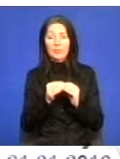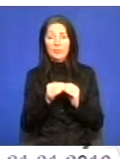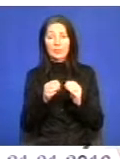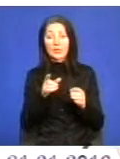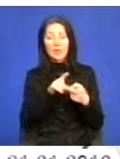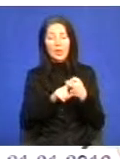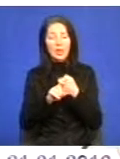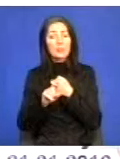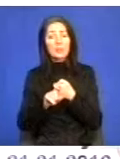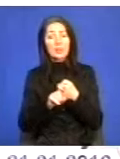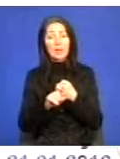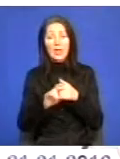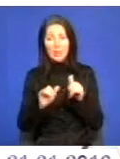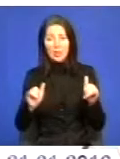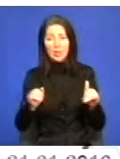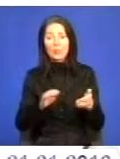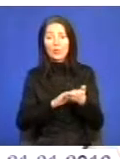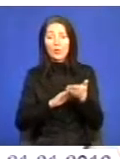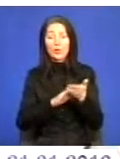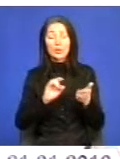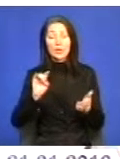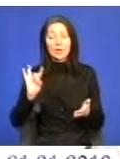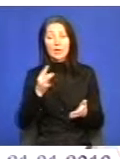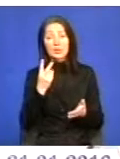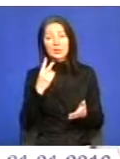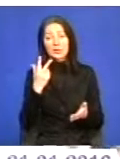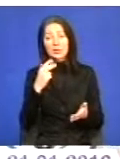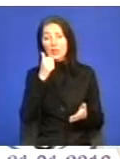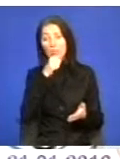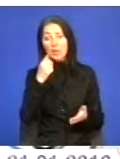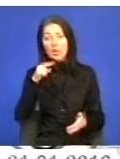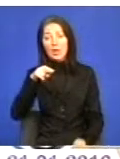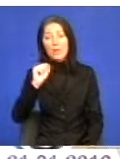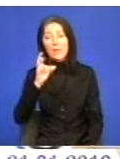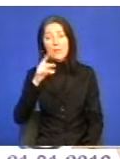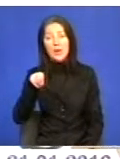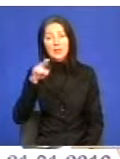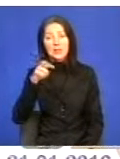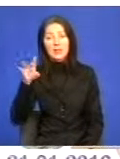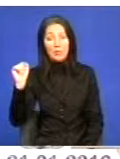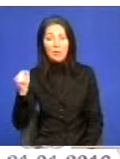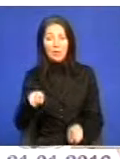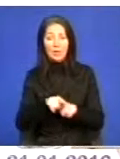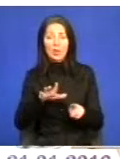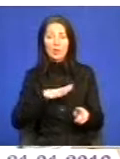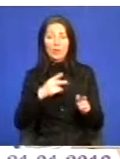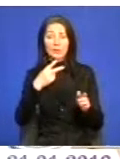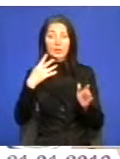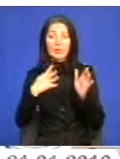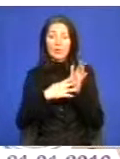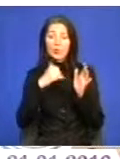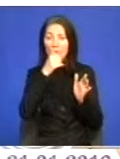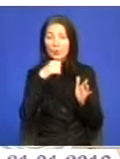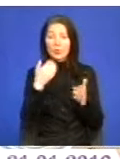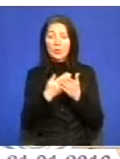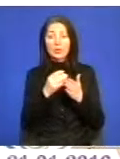повторюються раз на два, на три роки, а пандемії, така як була в 2009 році, приблизно раз